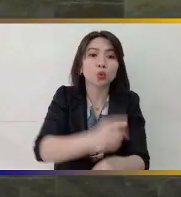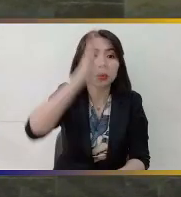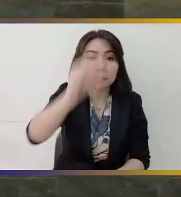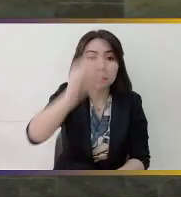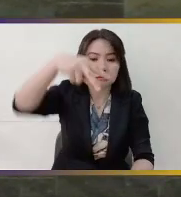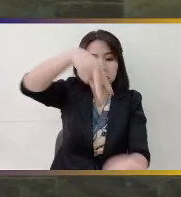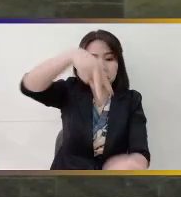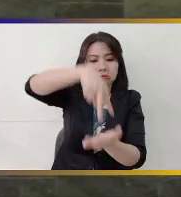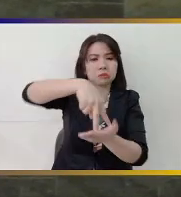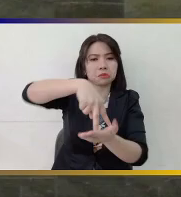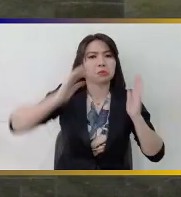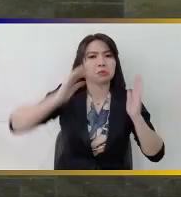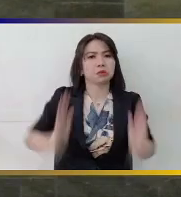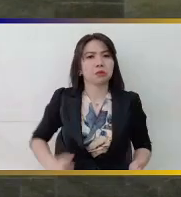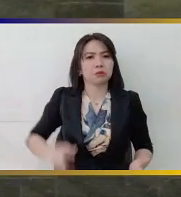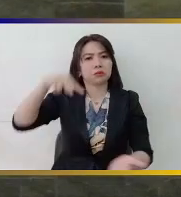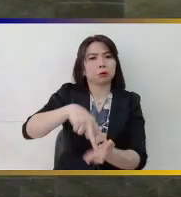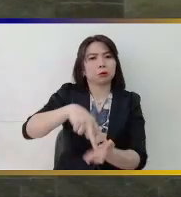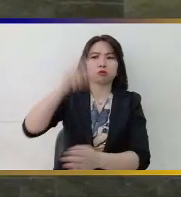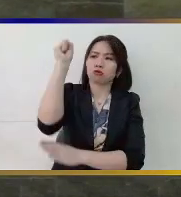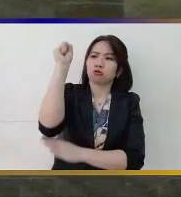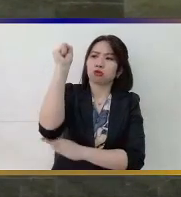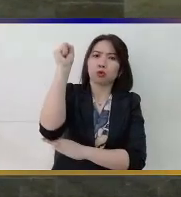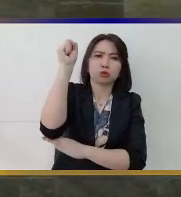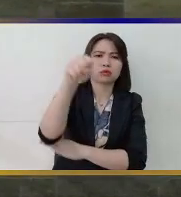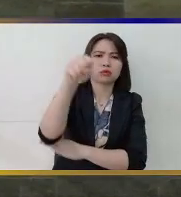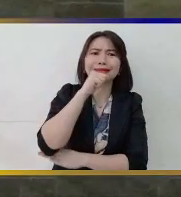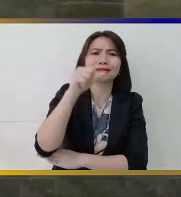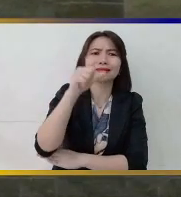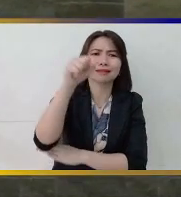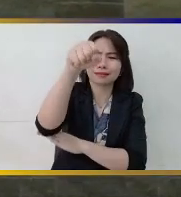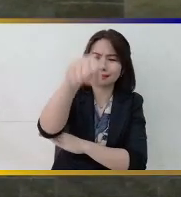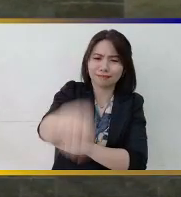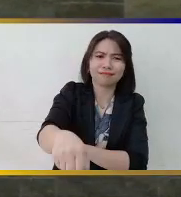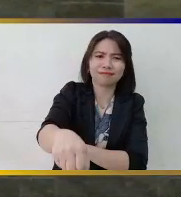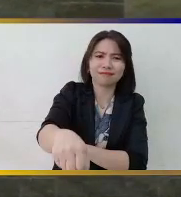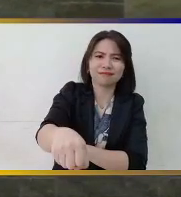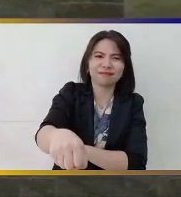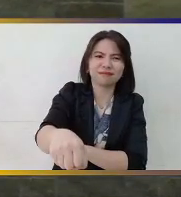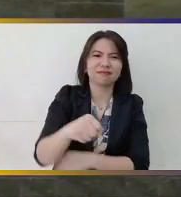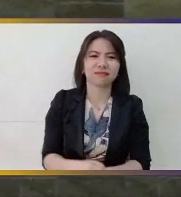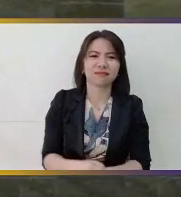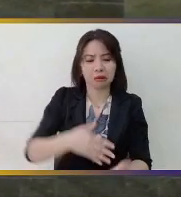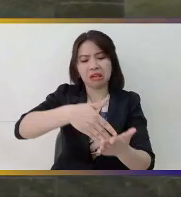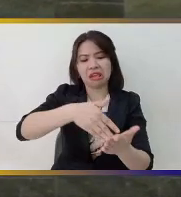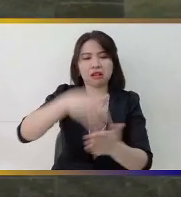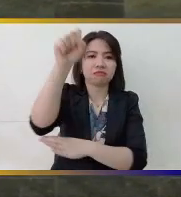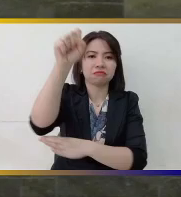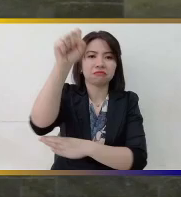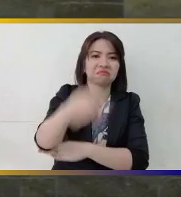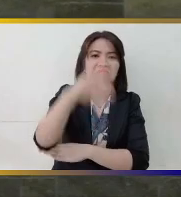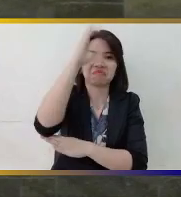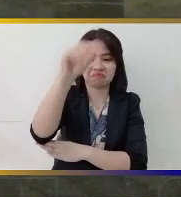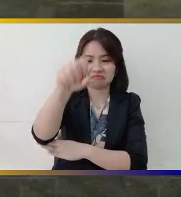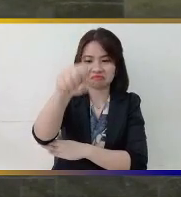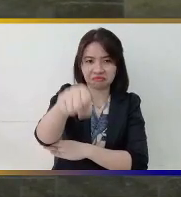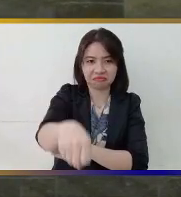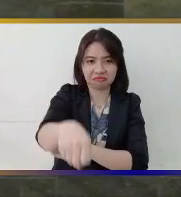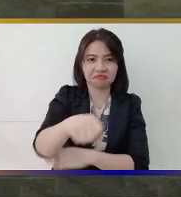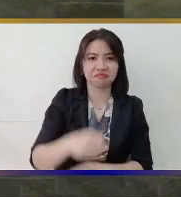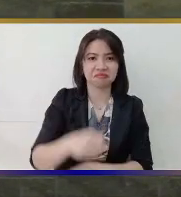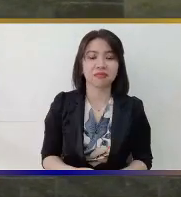Huh? Yan po ang ibig sabihin yan. Hindi ganun. But listen, tayo po'y inilikha na straight